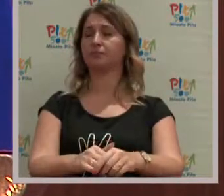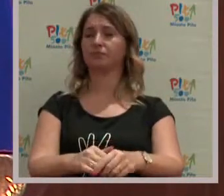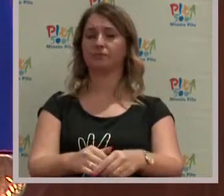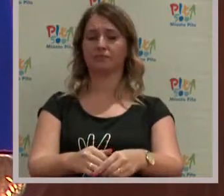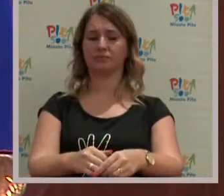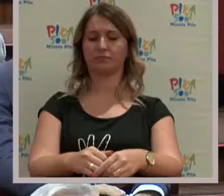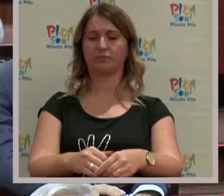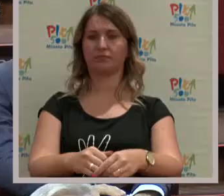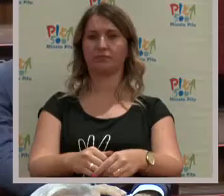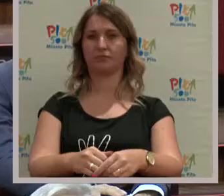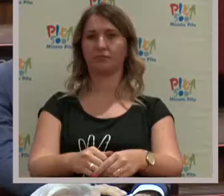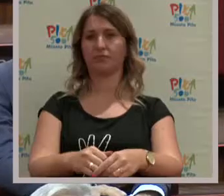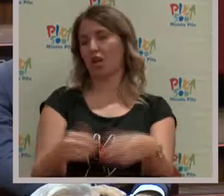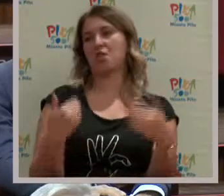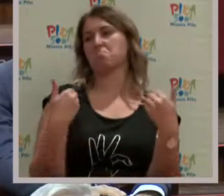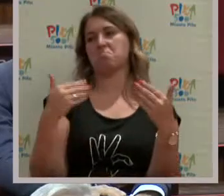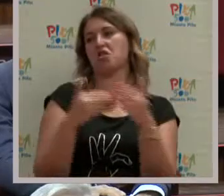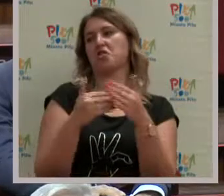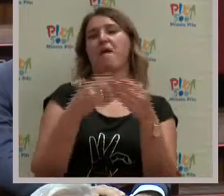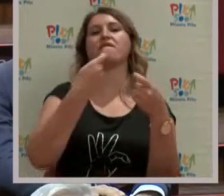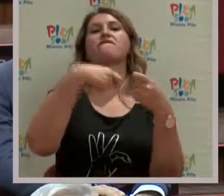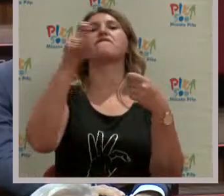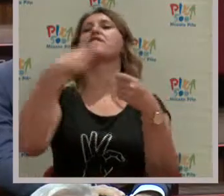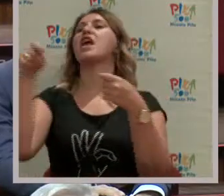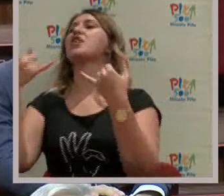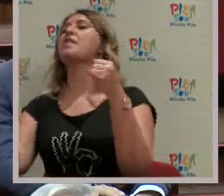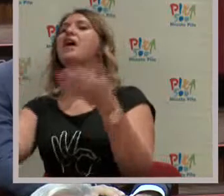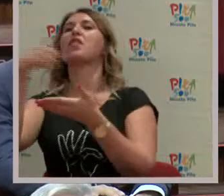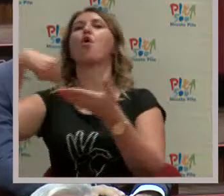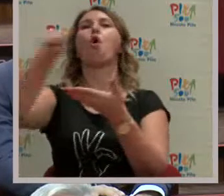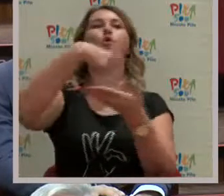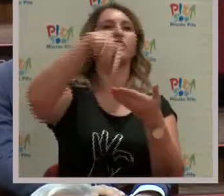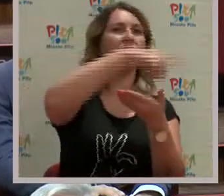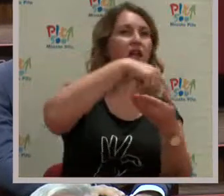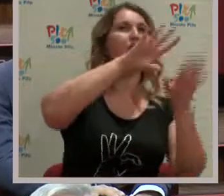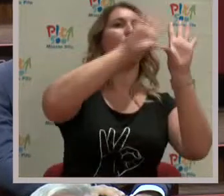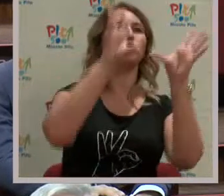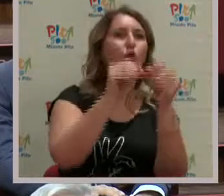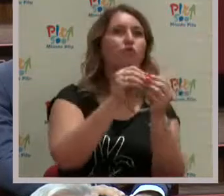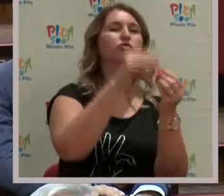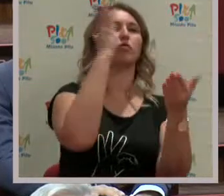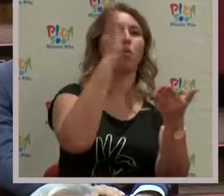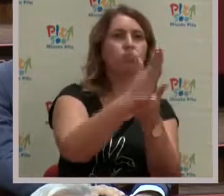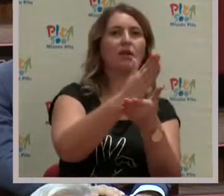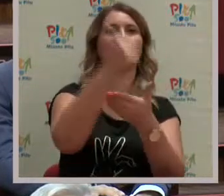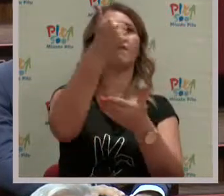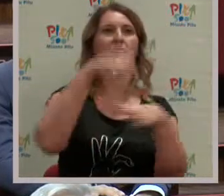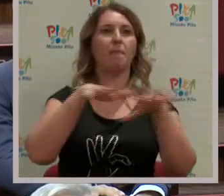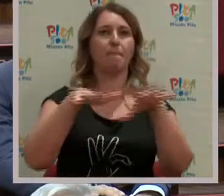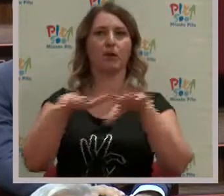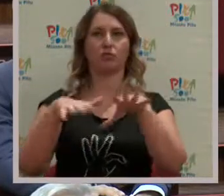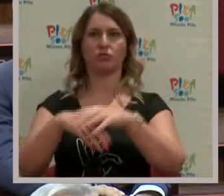czasami nie wyjeżdżać spoza swojego osiedla, tylko móc realizować wszystkie funkcje